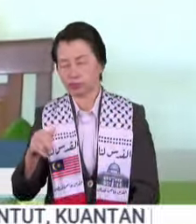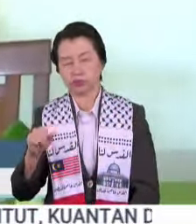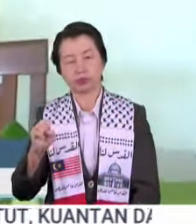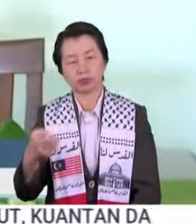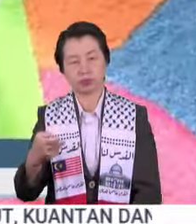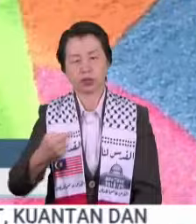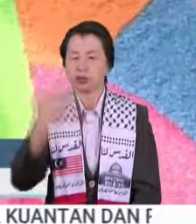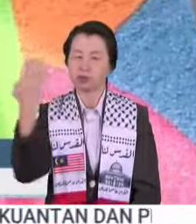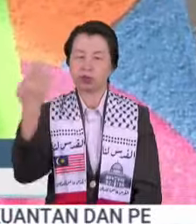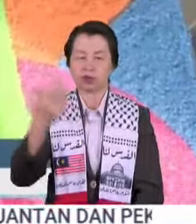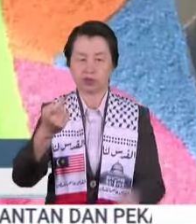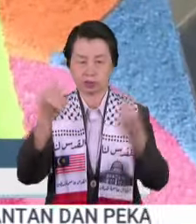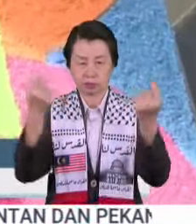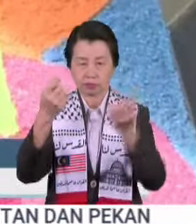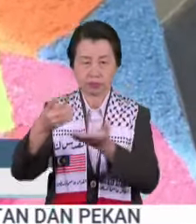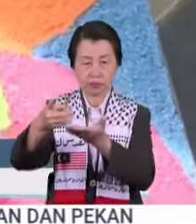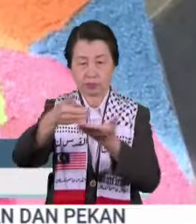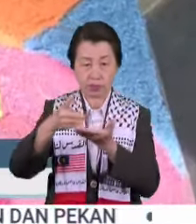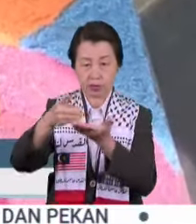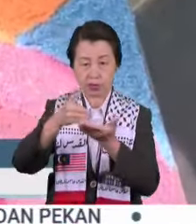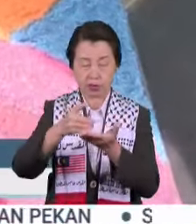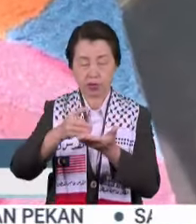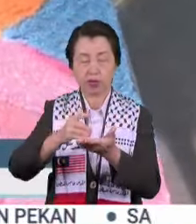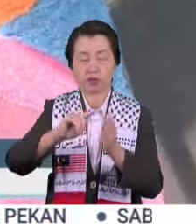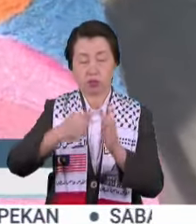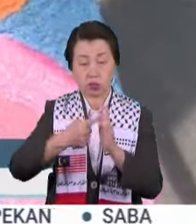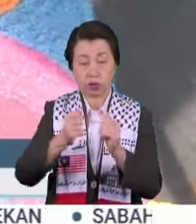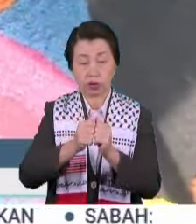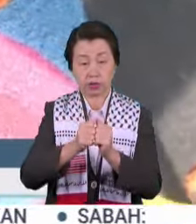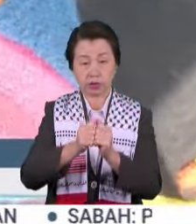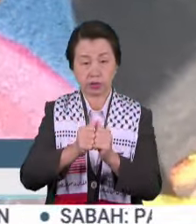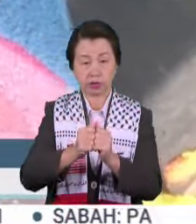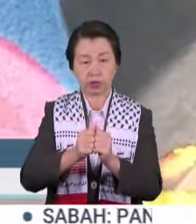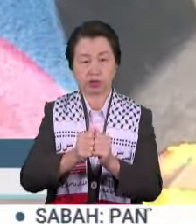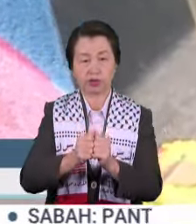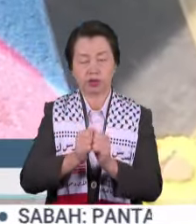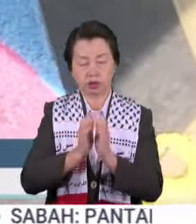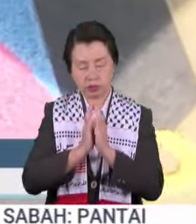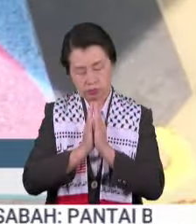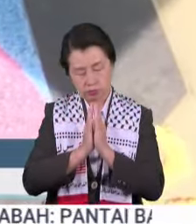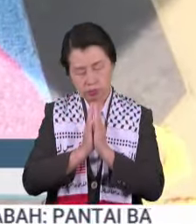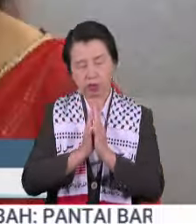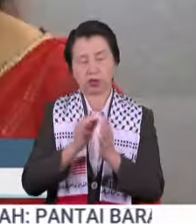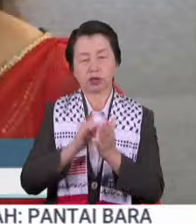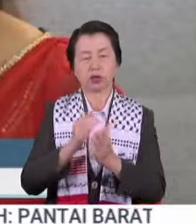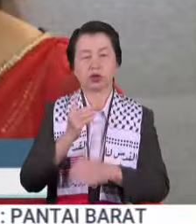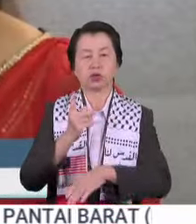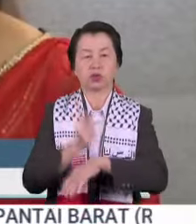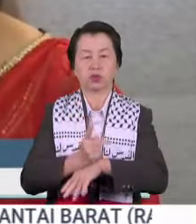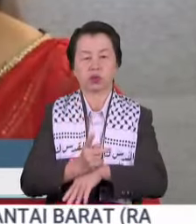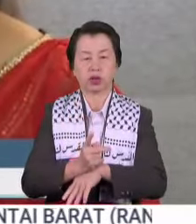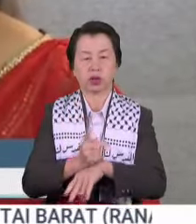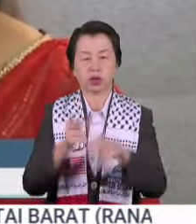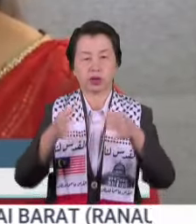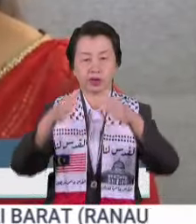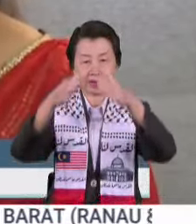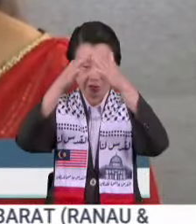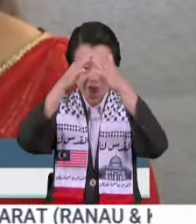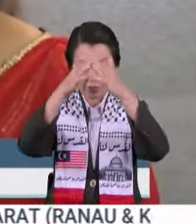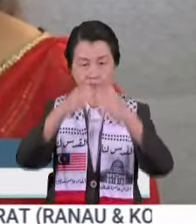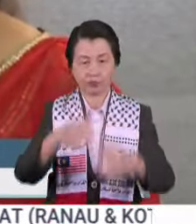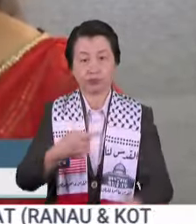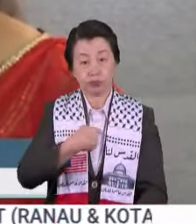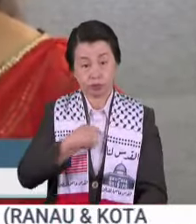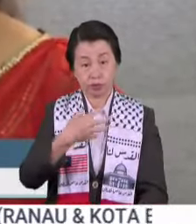kebiasaannya sambutan perayaan ini dimulai dengan upacara keagamaan di kuil kami my